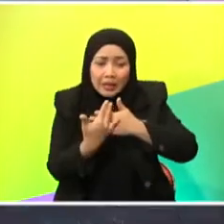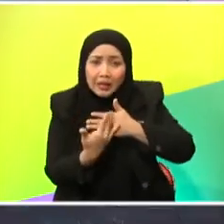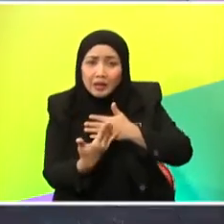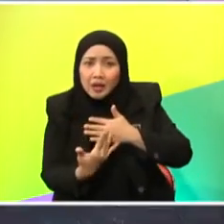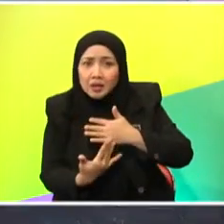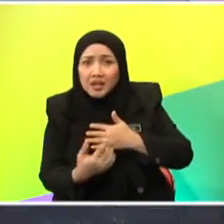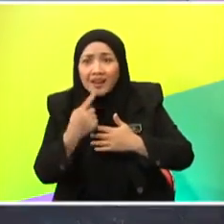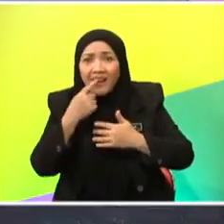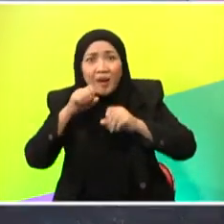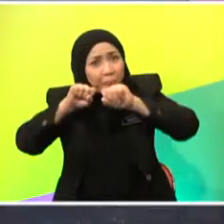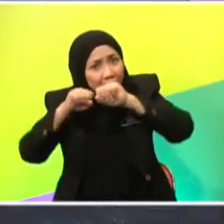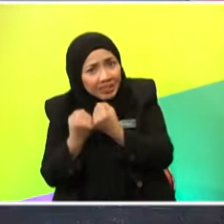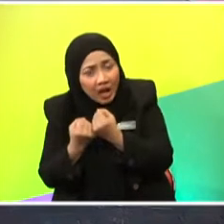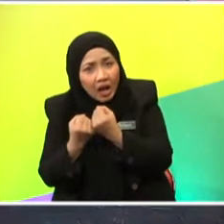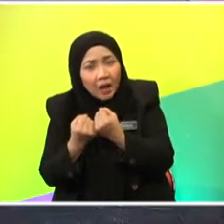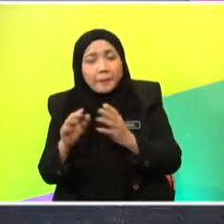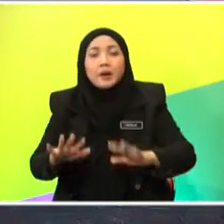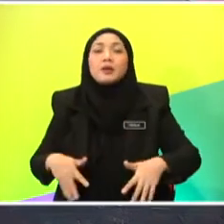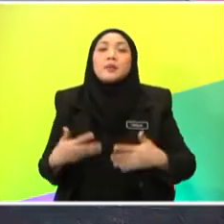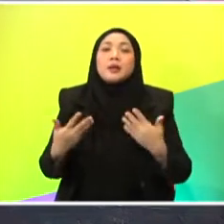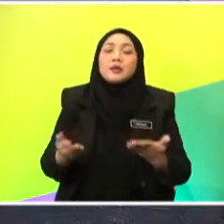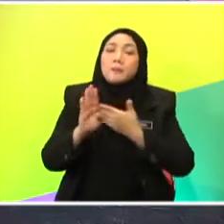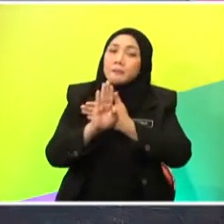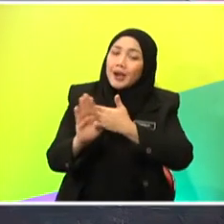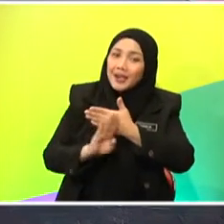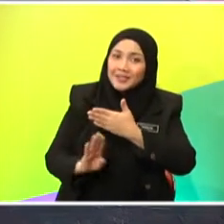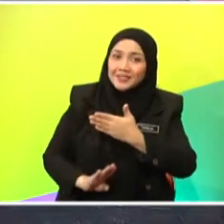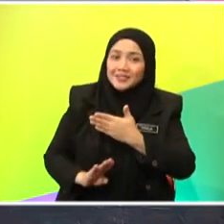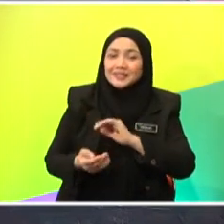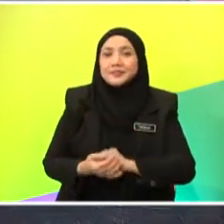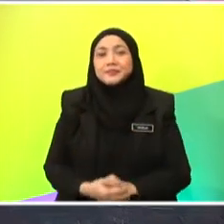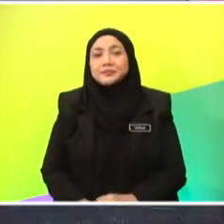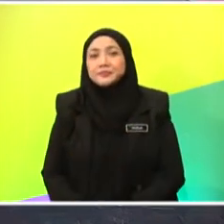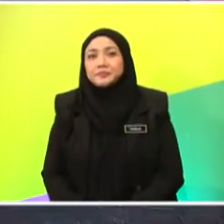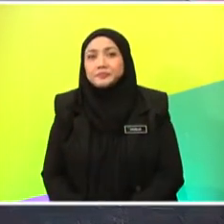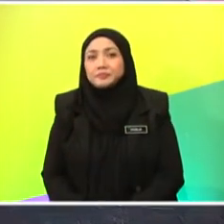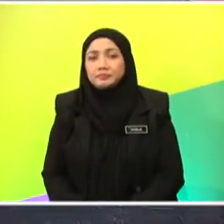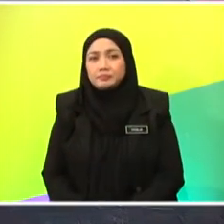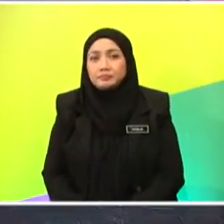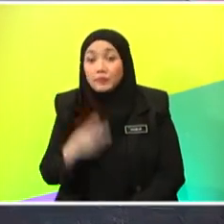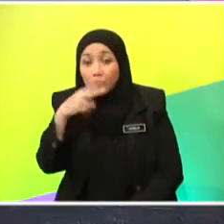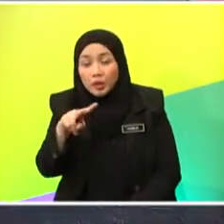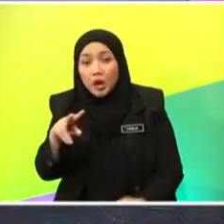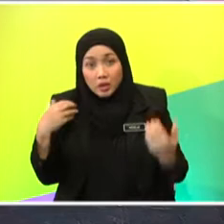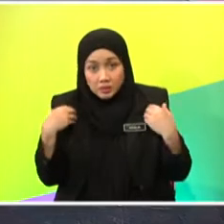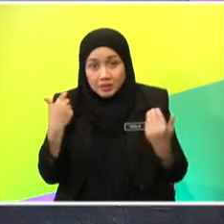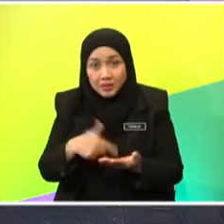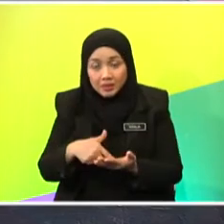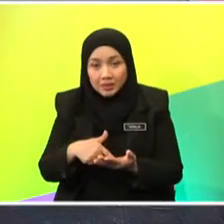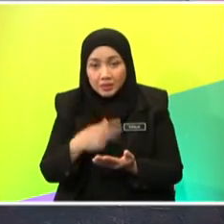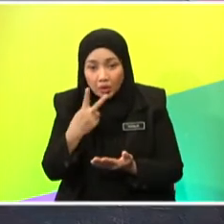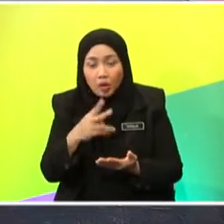jadul Bayu race ikut ataupun kemarau Pacet kita ada bikin yang ketiga kita dah habis